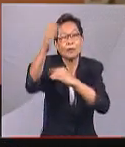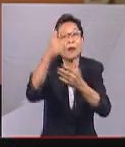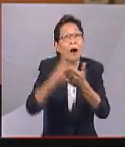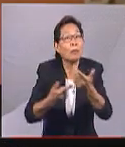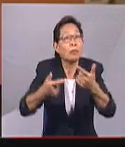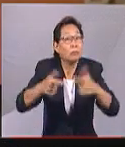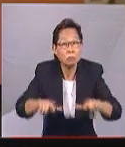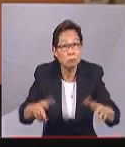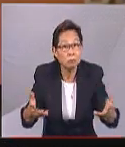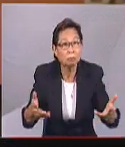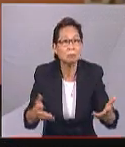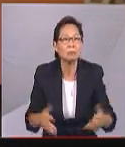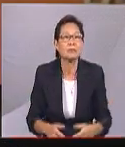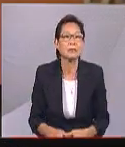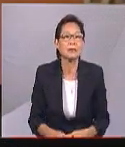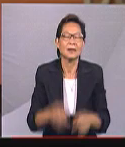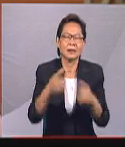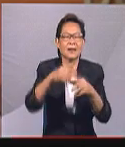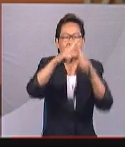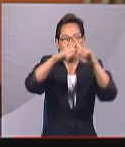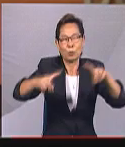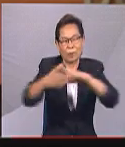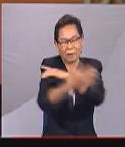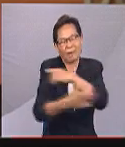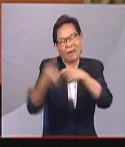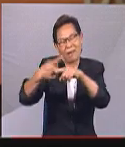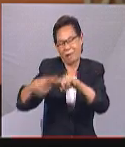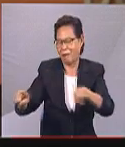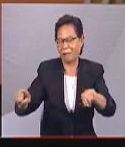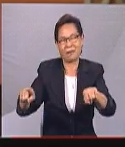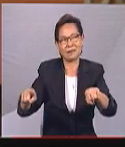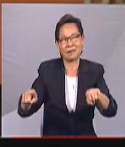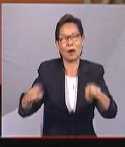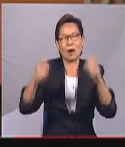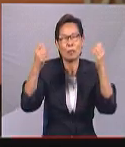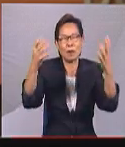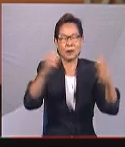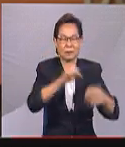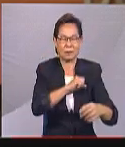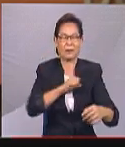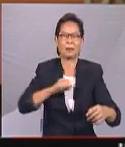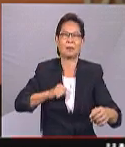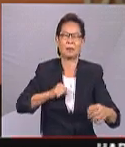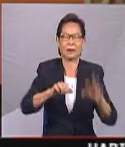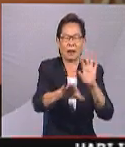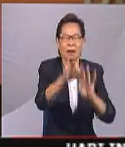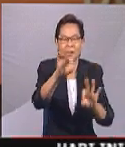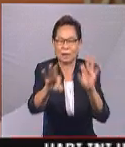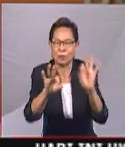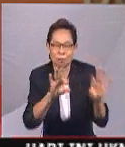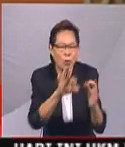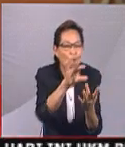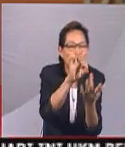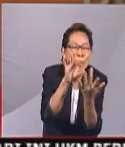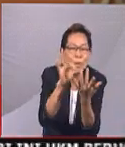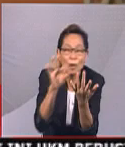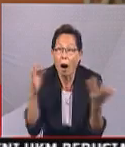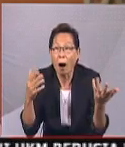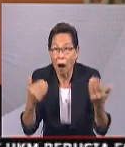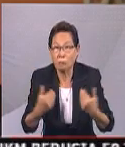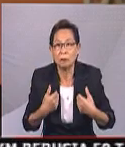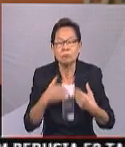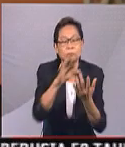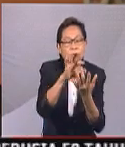ada berlainan sikit kerana banyak senator-senator yang dilantik ini walaupun ada